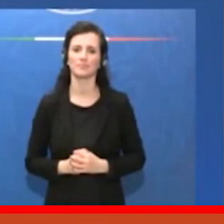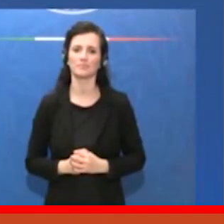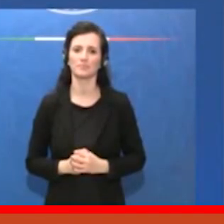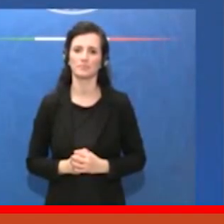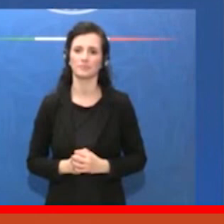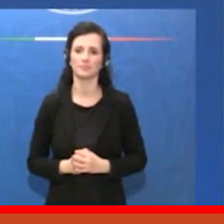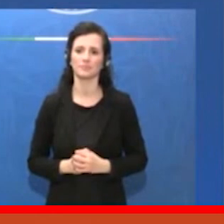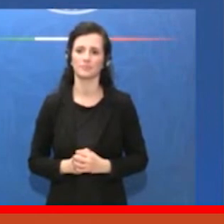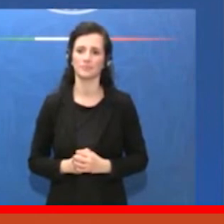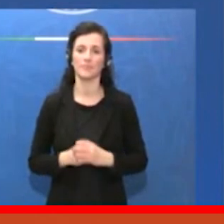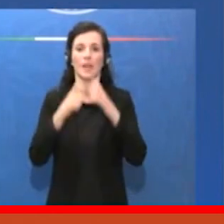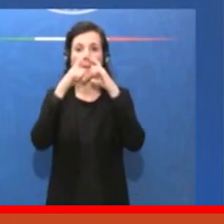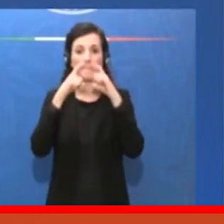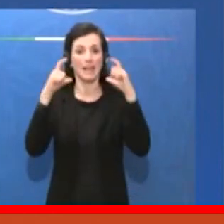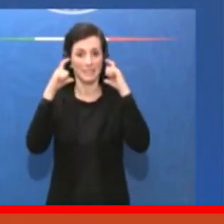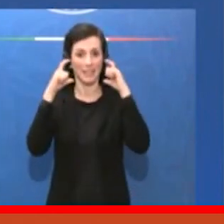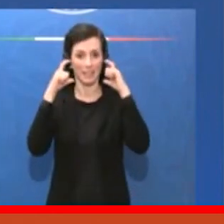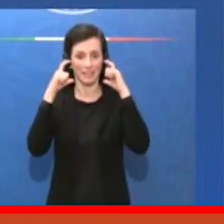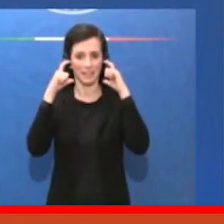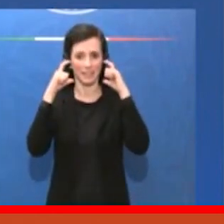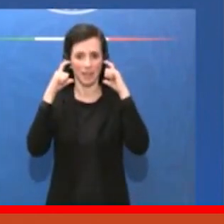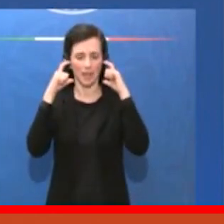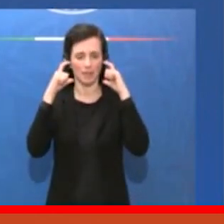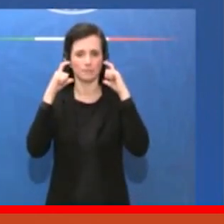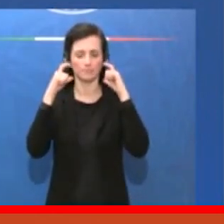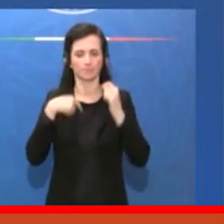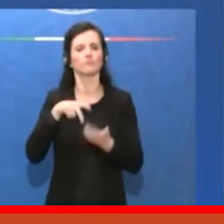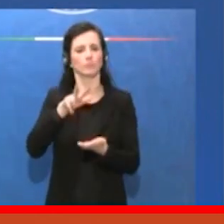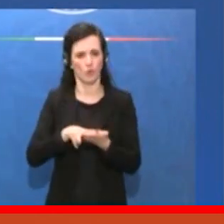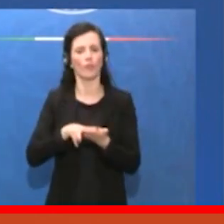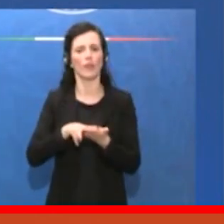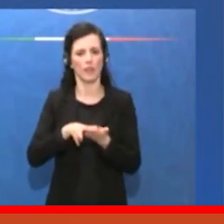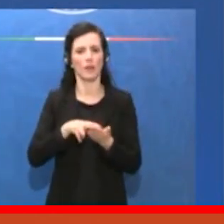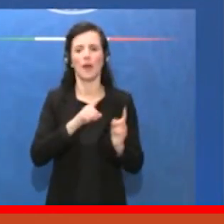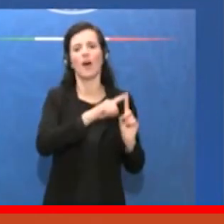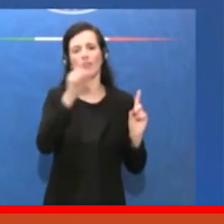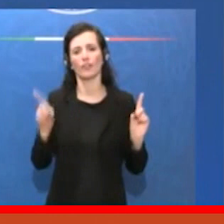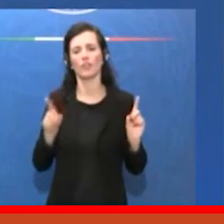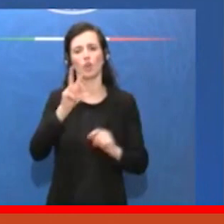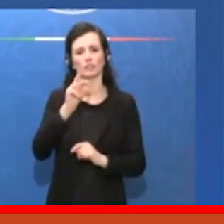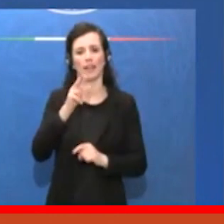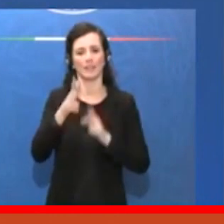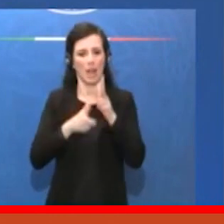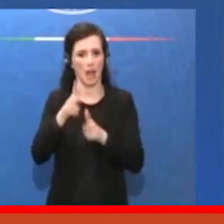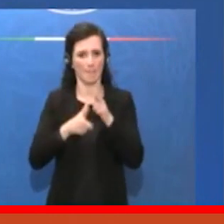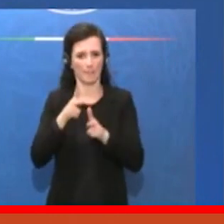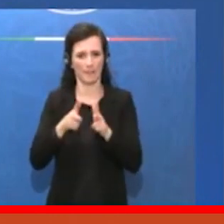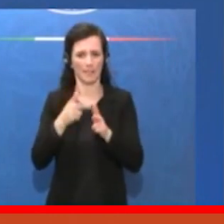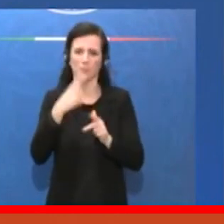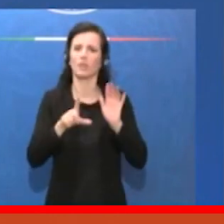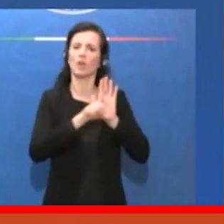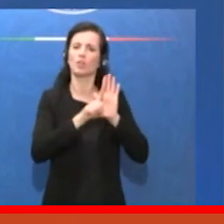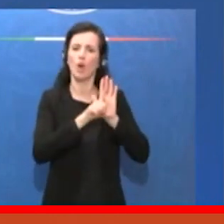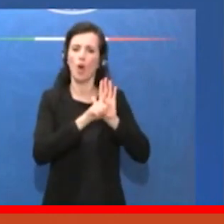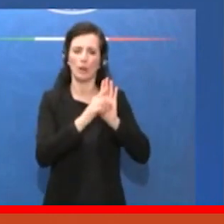Sulle mascherine confermiamo l'impianto esistente fino al 30 di aprile, quindi restano esattamente le norme che sono